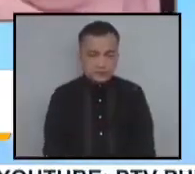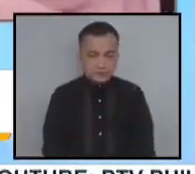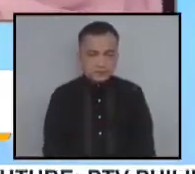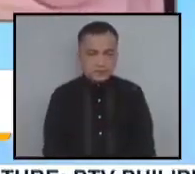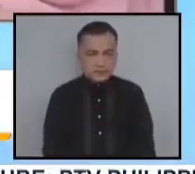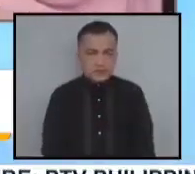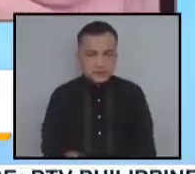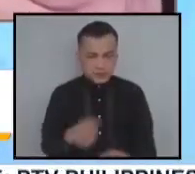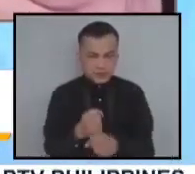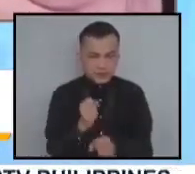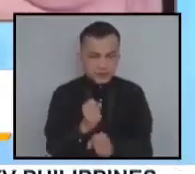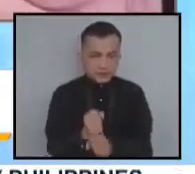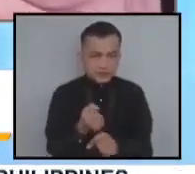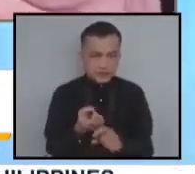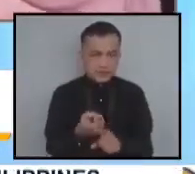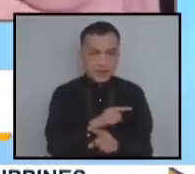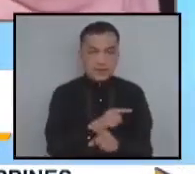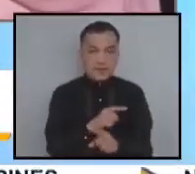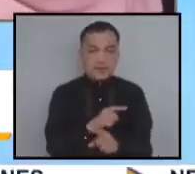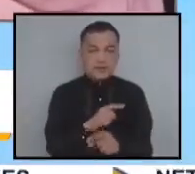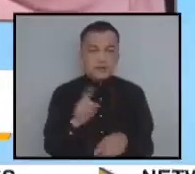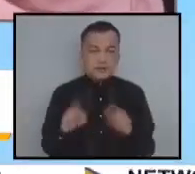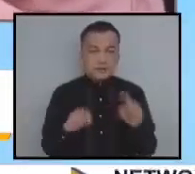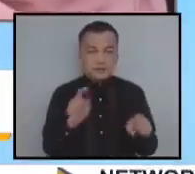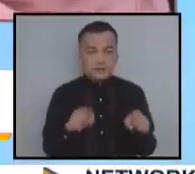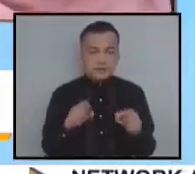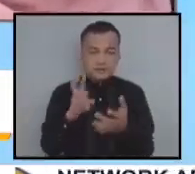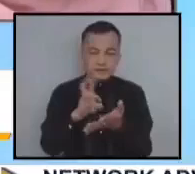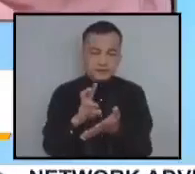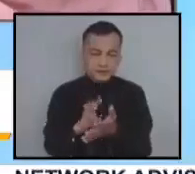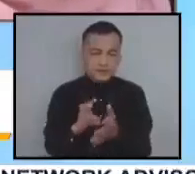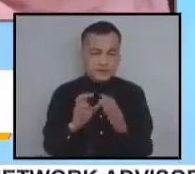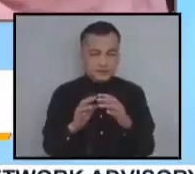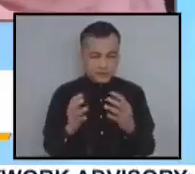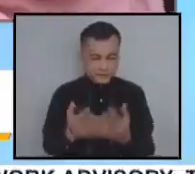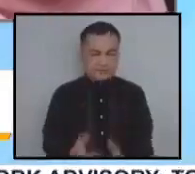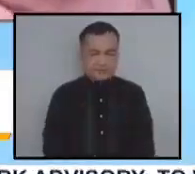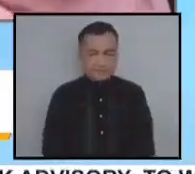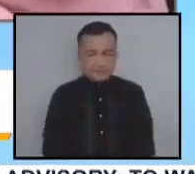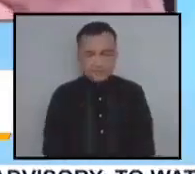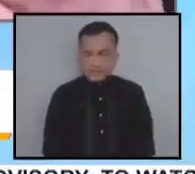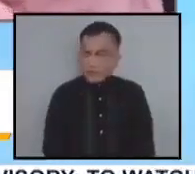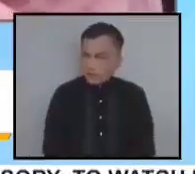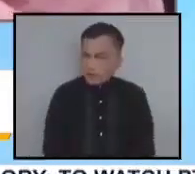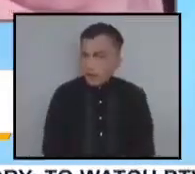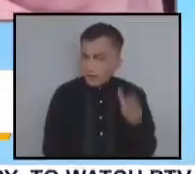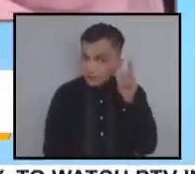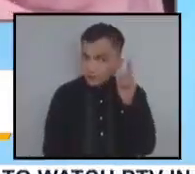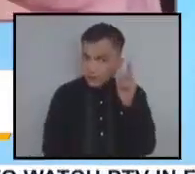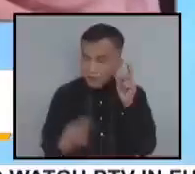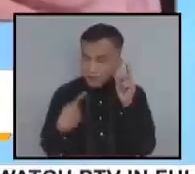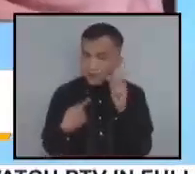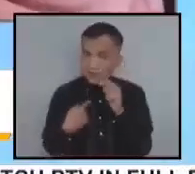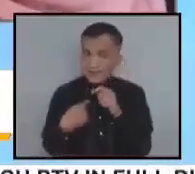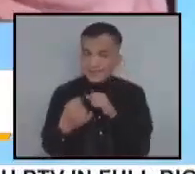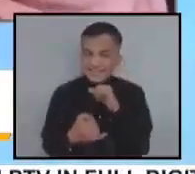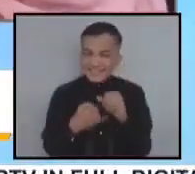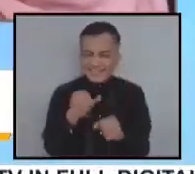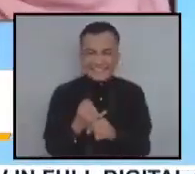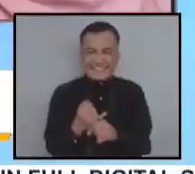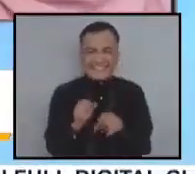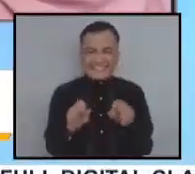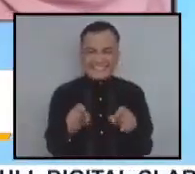na galing din sa iba't ibang part ng mundo. I heard meron din pong international ng mga vendors ngayon. So